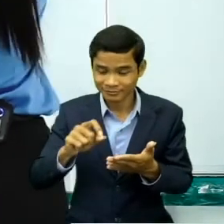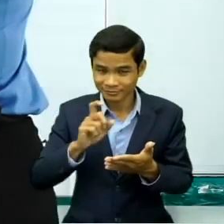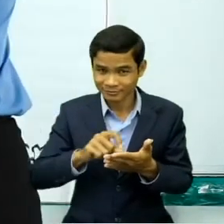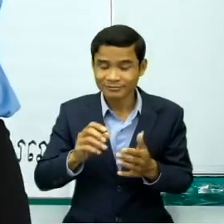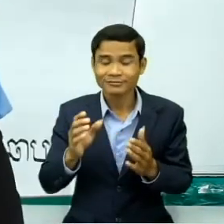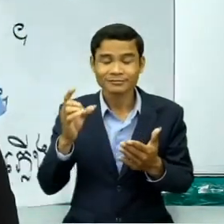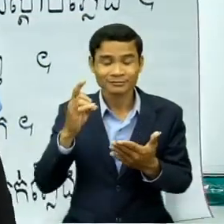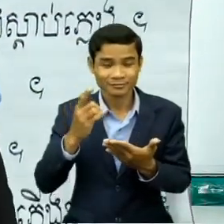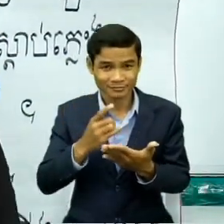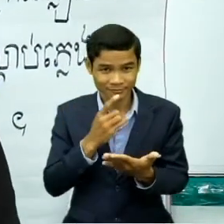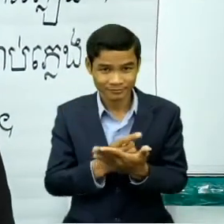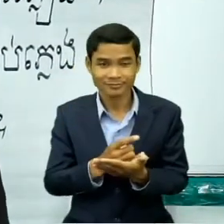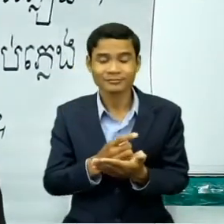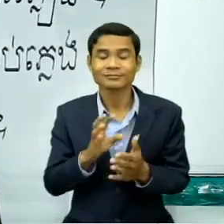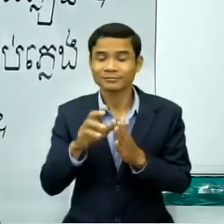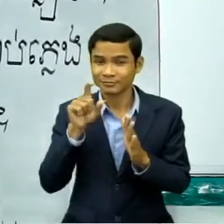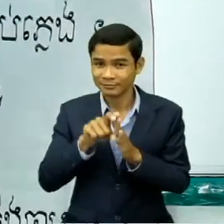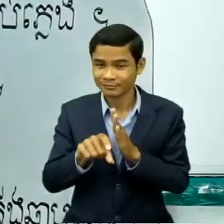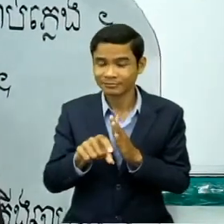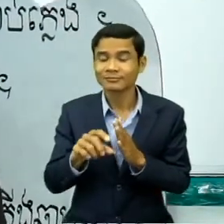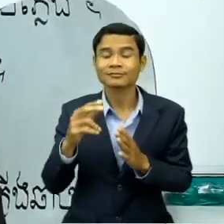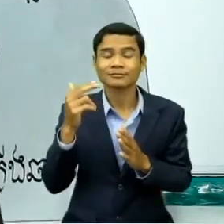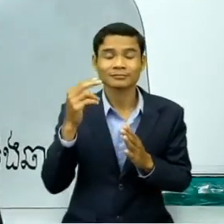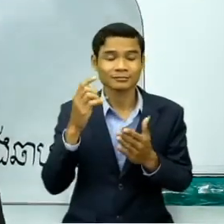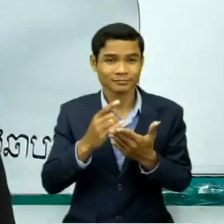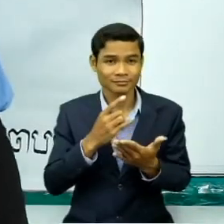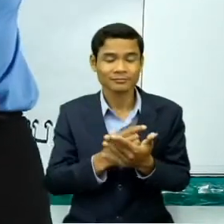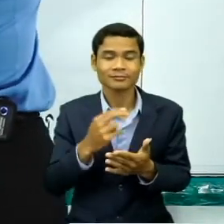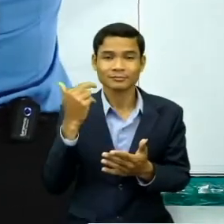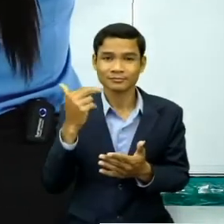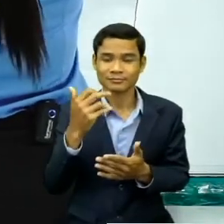mê rin tì bát sắp rằm bầy.